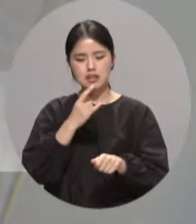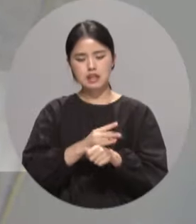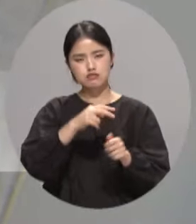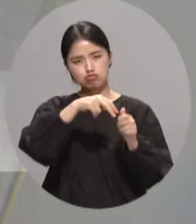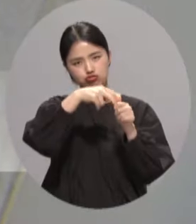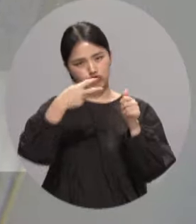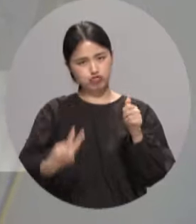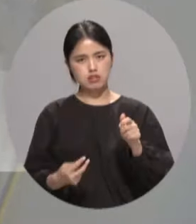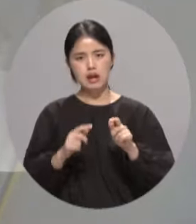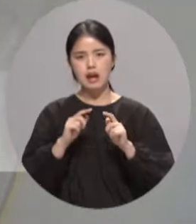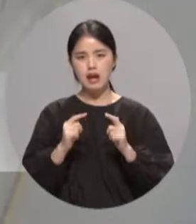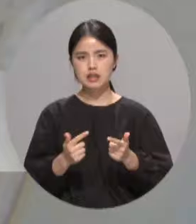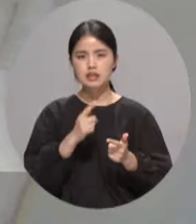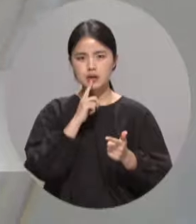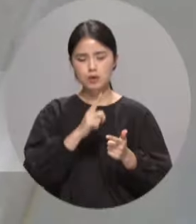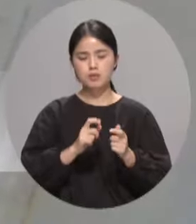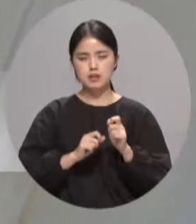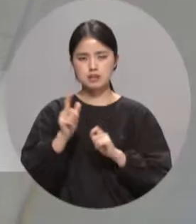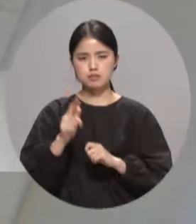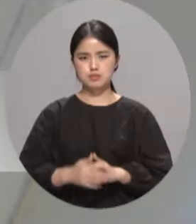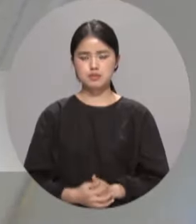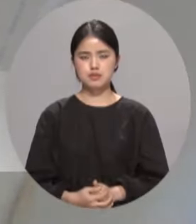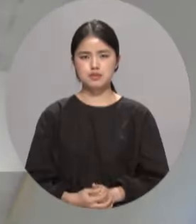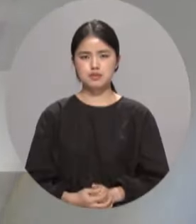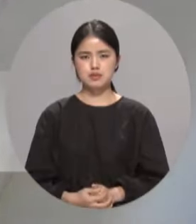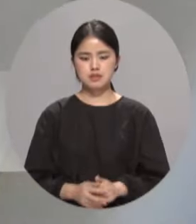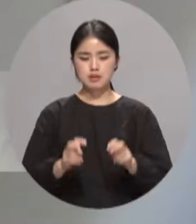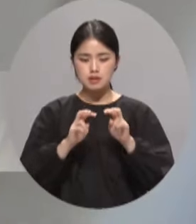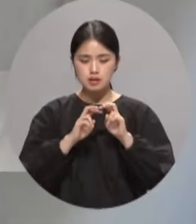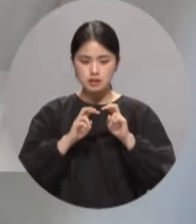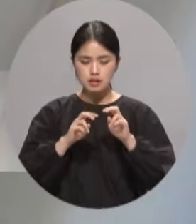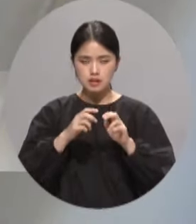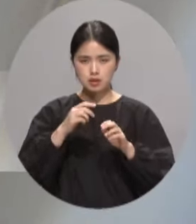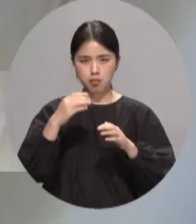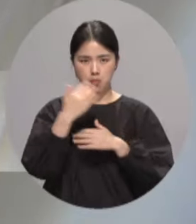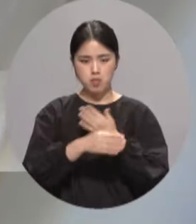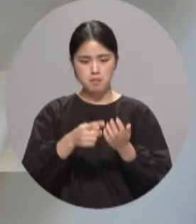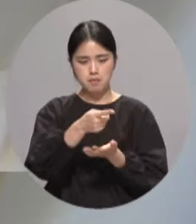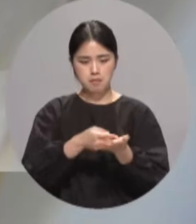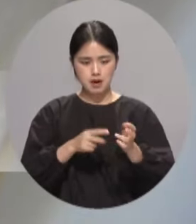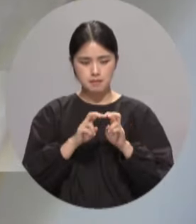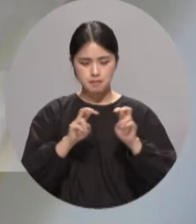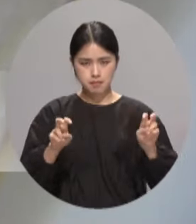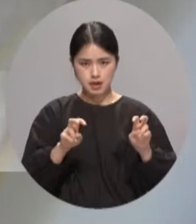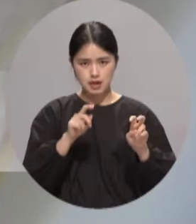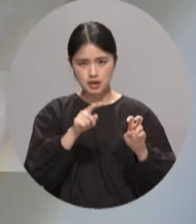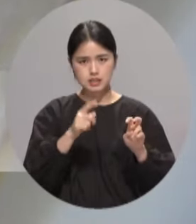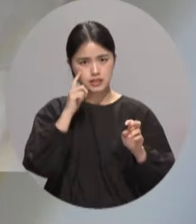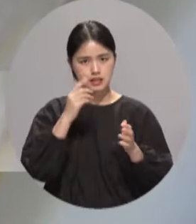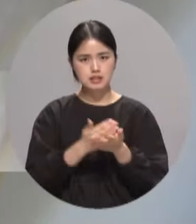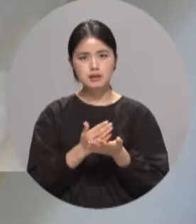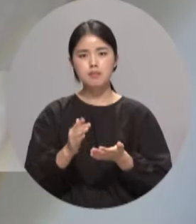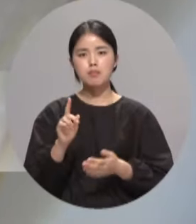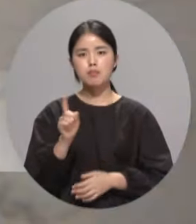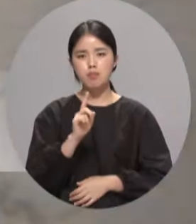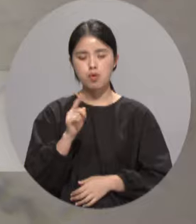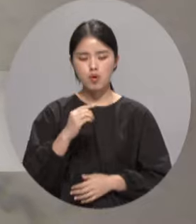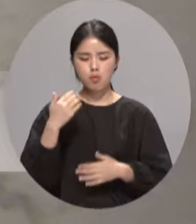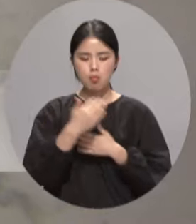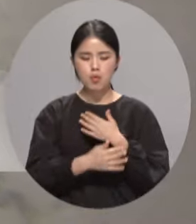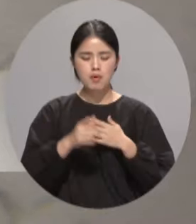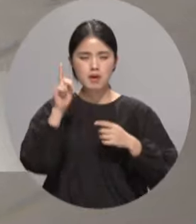아니라는 증언에 무게가 실리고 있습니다. 부검 후 작성된 사망진단서에는 시신에서 발견된 여러